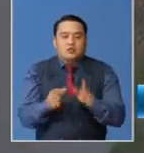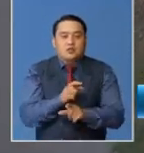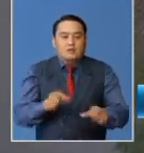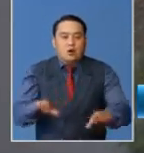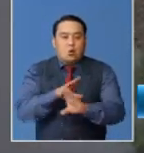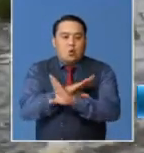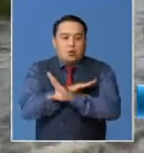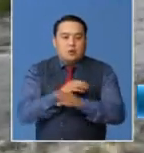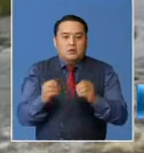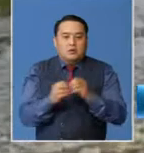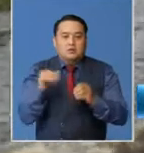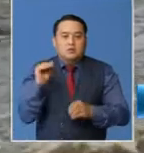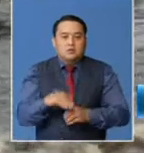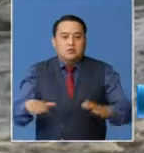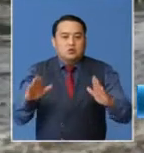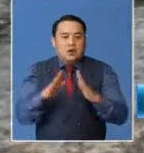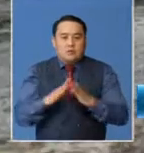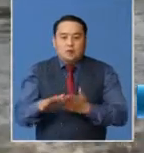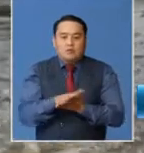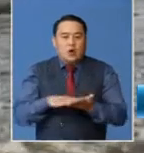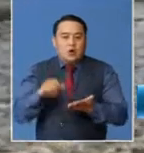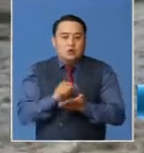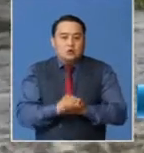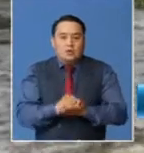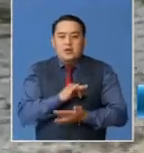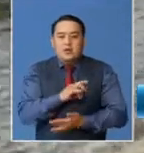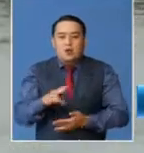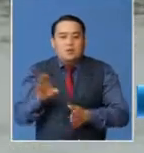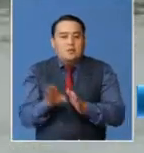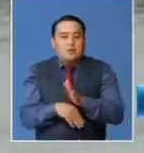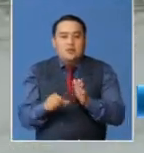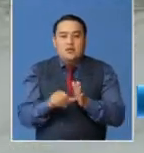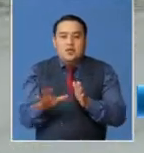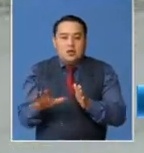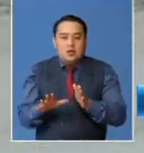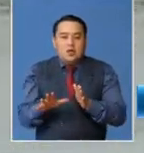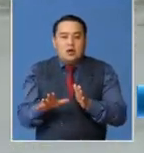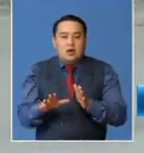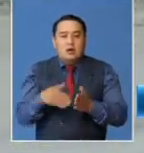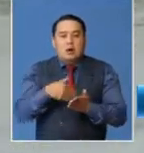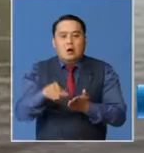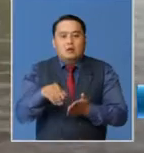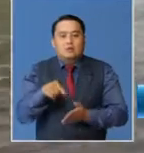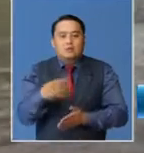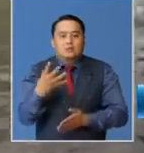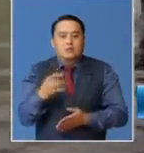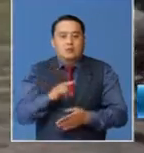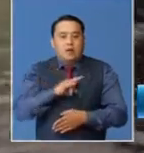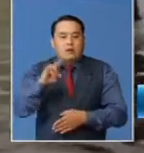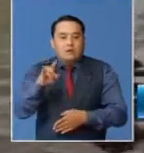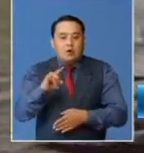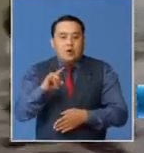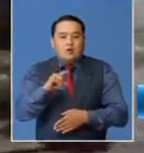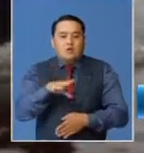человек. Пострадали десятки тысяч домов. Около 1 миллиона зданий остались без электричества. Отменены почти 1500 авиарейсов.